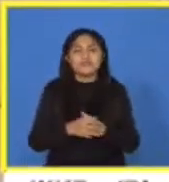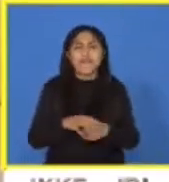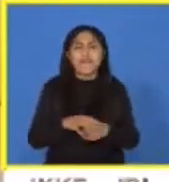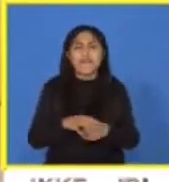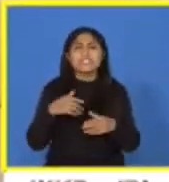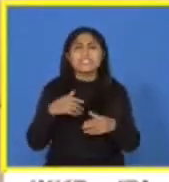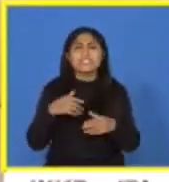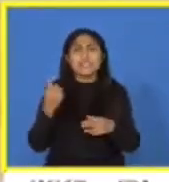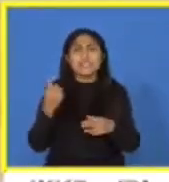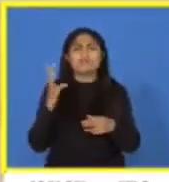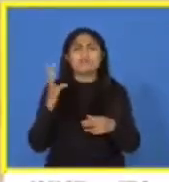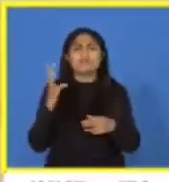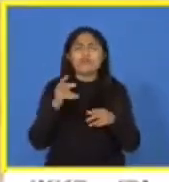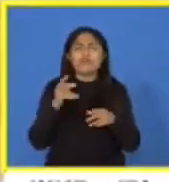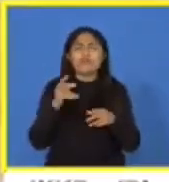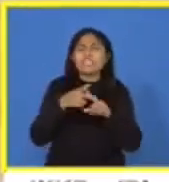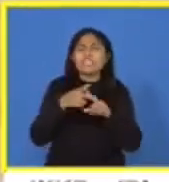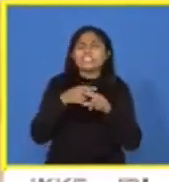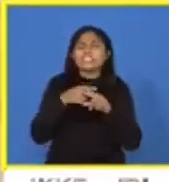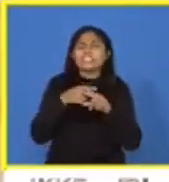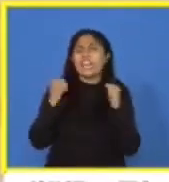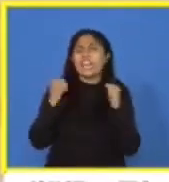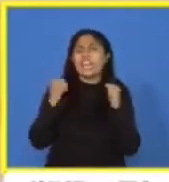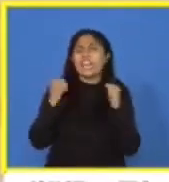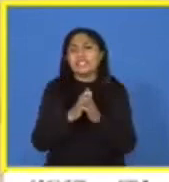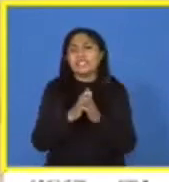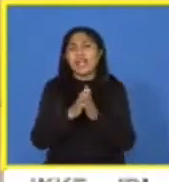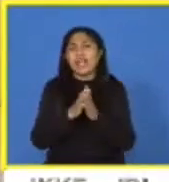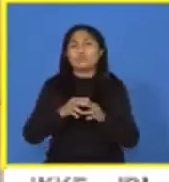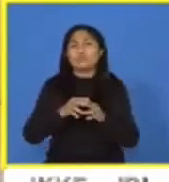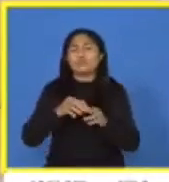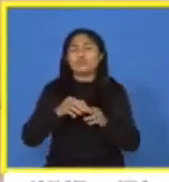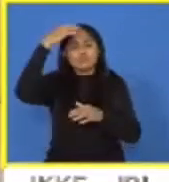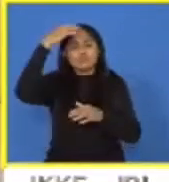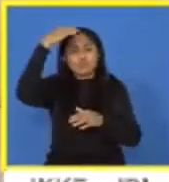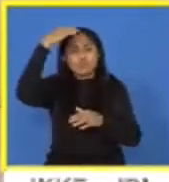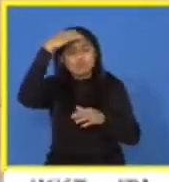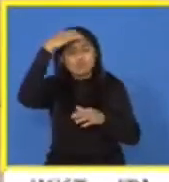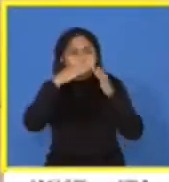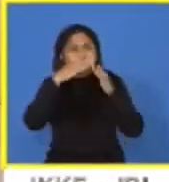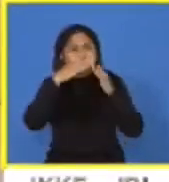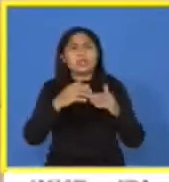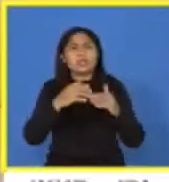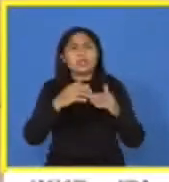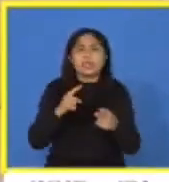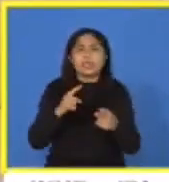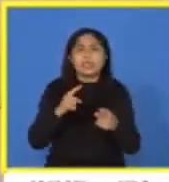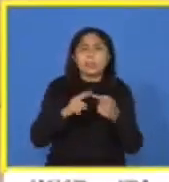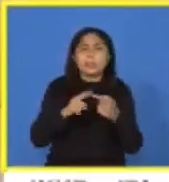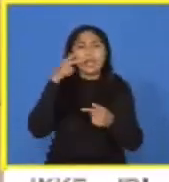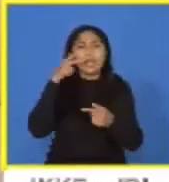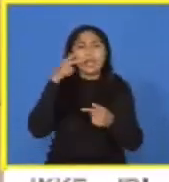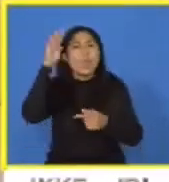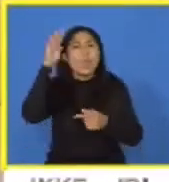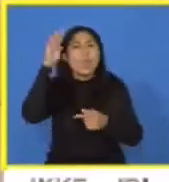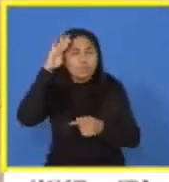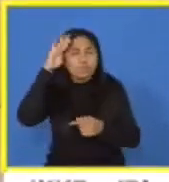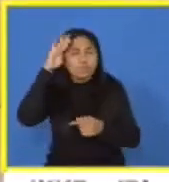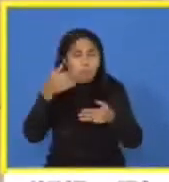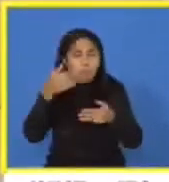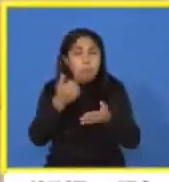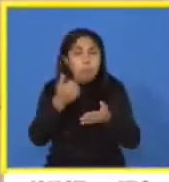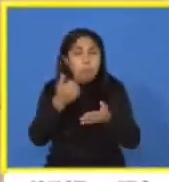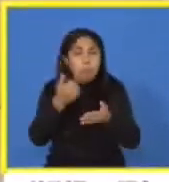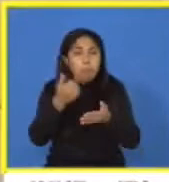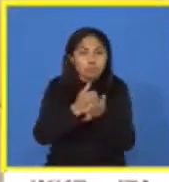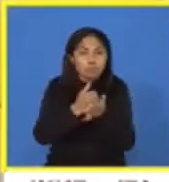di fasilitas kesehatan, puskesmas dan rumah sakit, teman-teman dari TNI Polri juga membantu